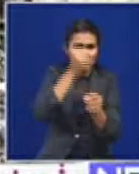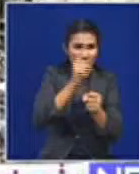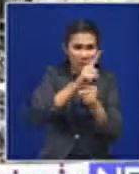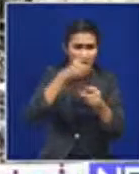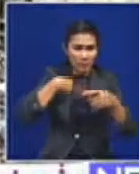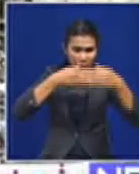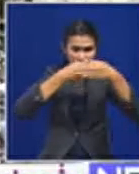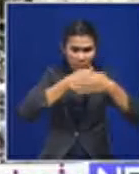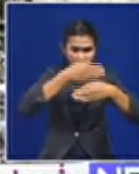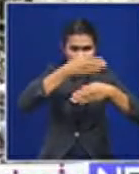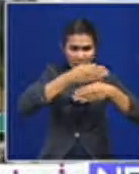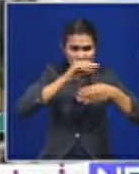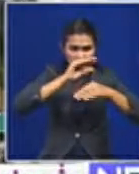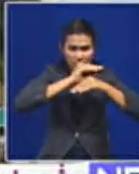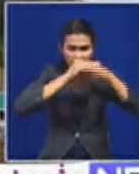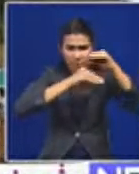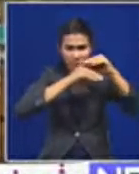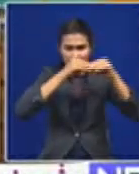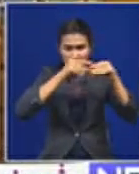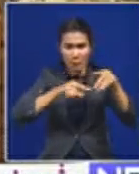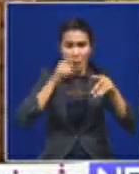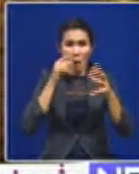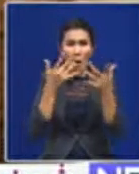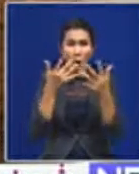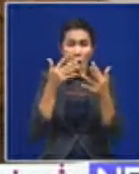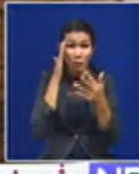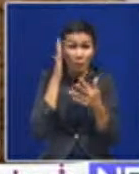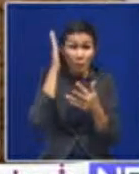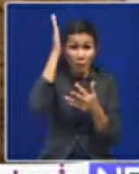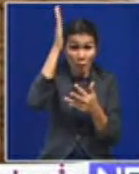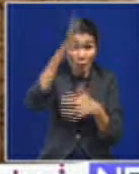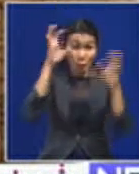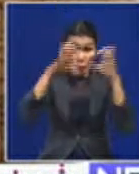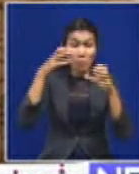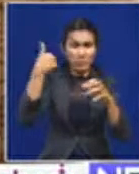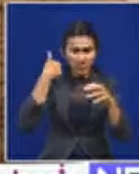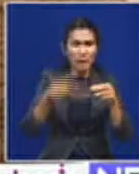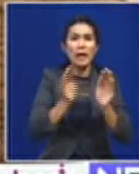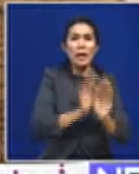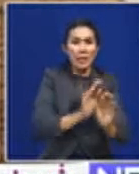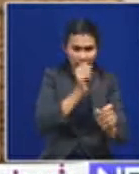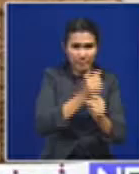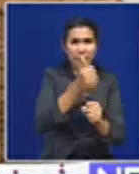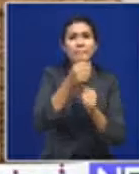จัดทำฝ่ายชะลอน้ำเพื่อเตรียมพร้อมรองรับน้ำฝนในฤดูกาลหน้าที่จะมาถึง